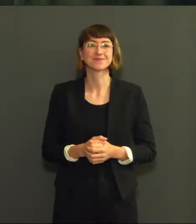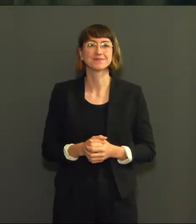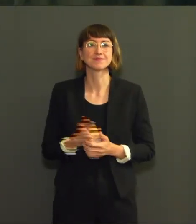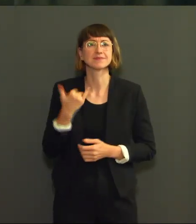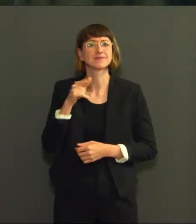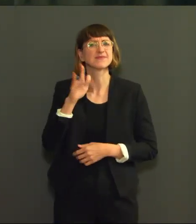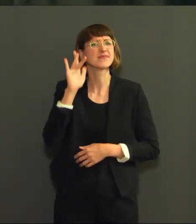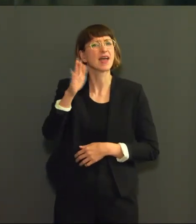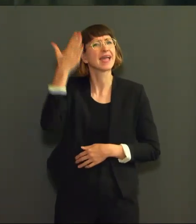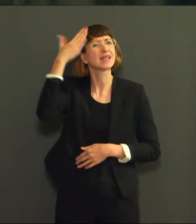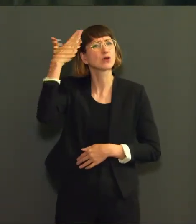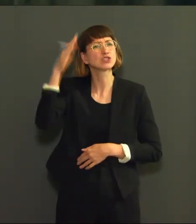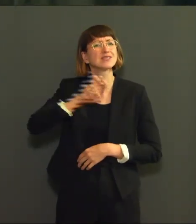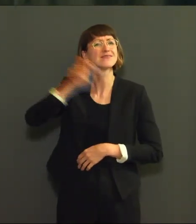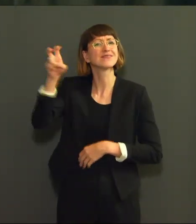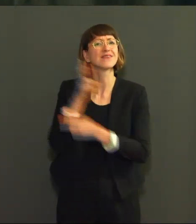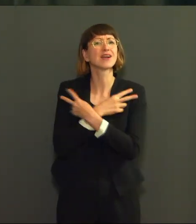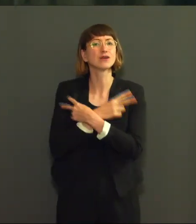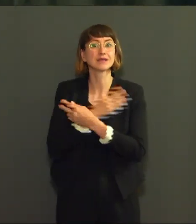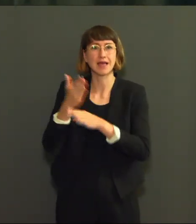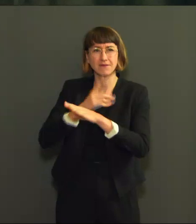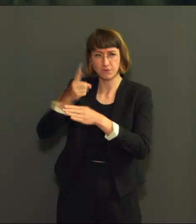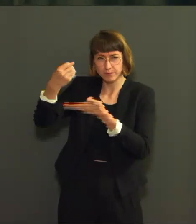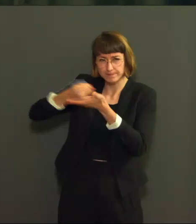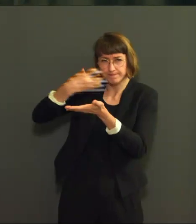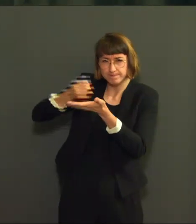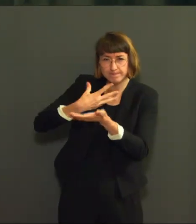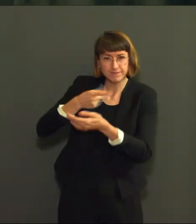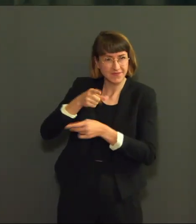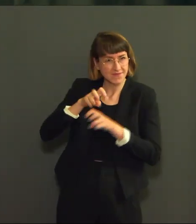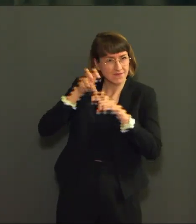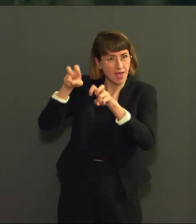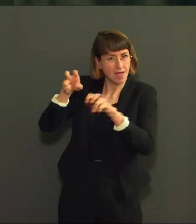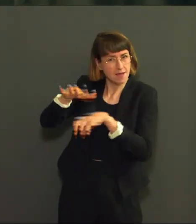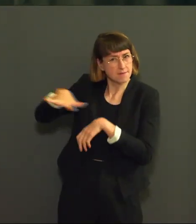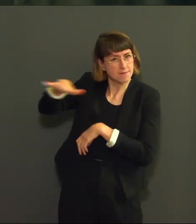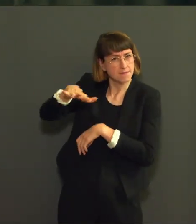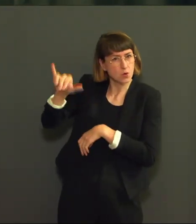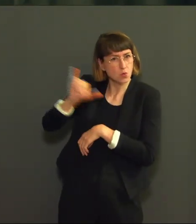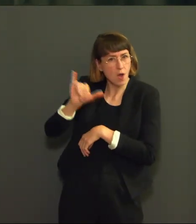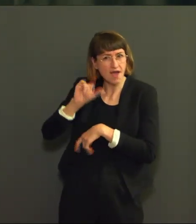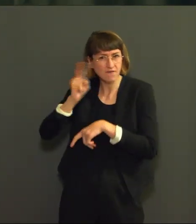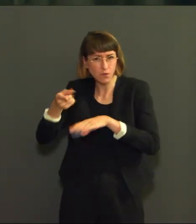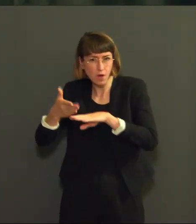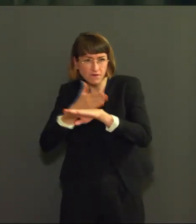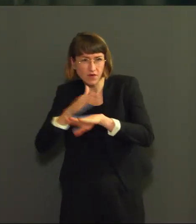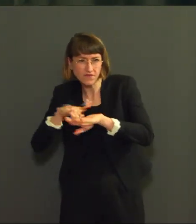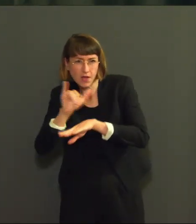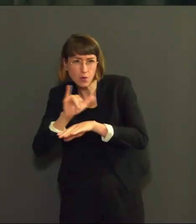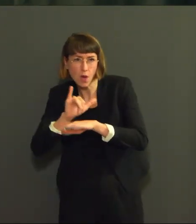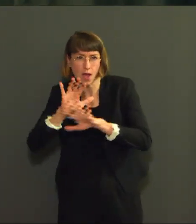qui s'appliquent dans votre pays de destination. Toutes les informations sont disponibles sur le site